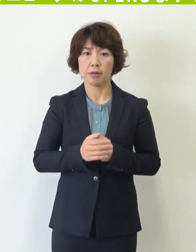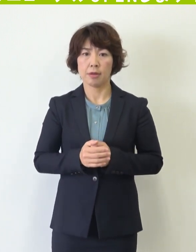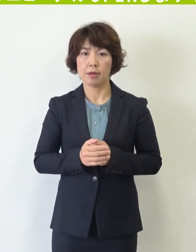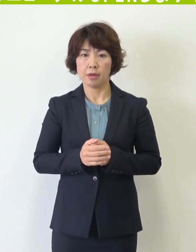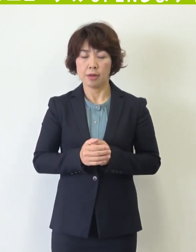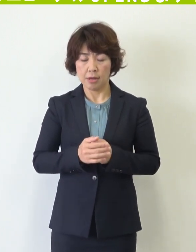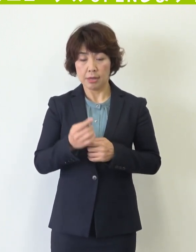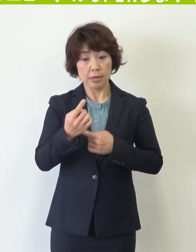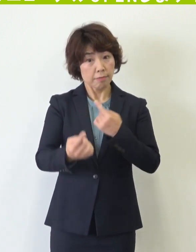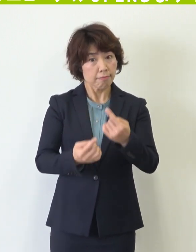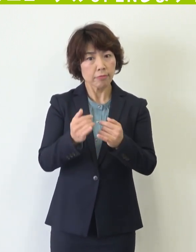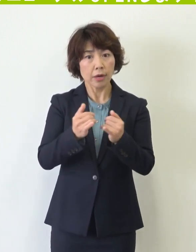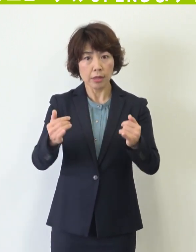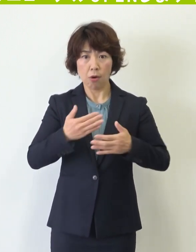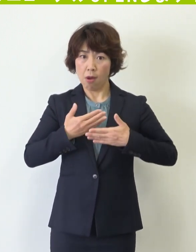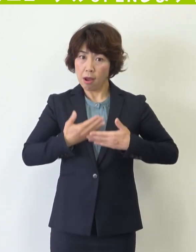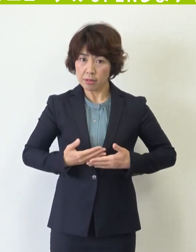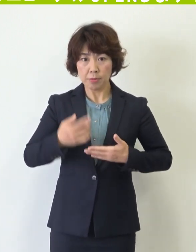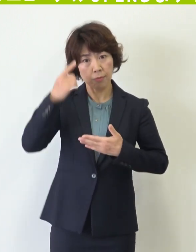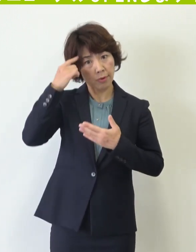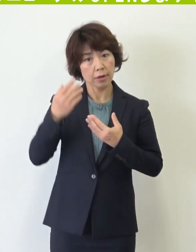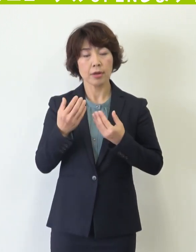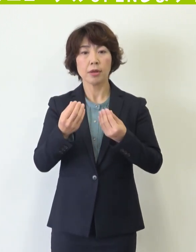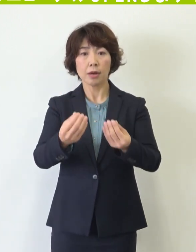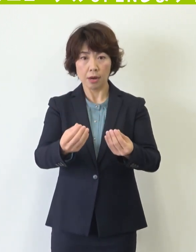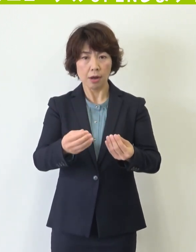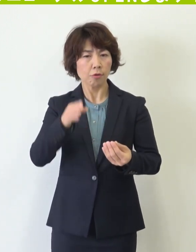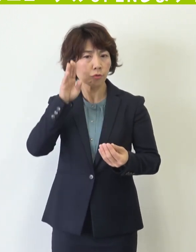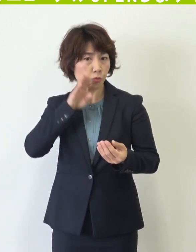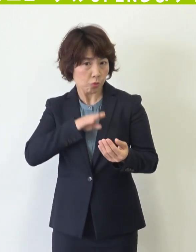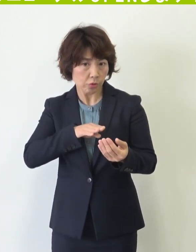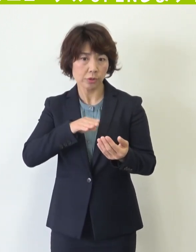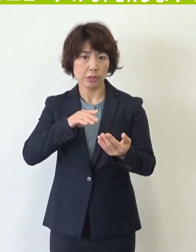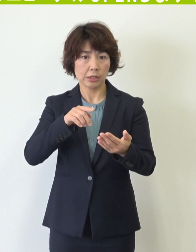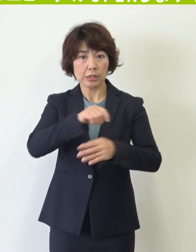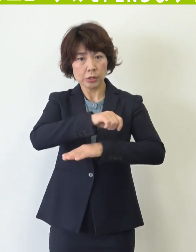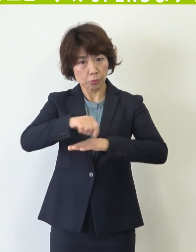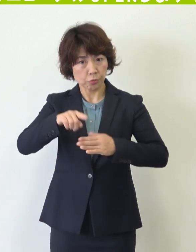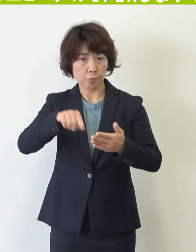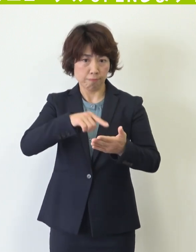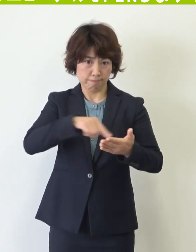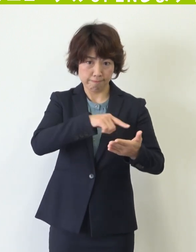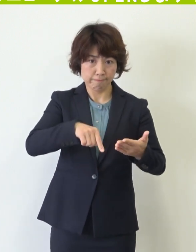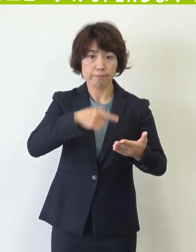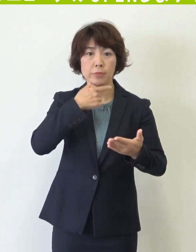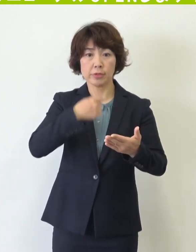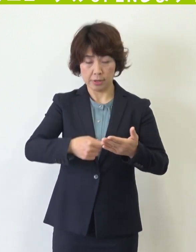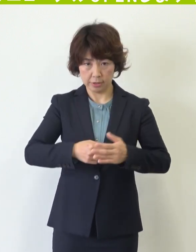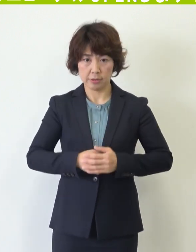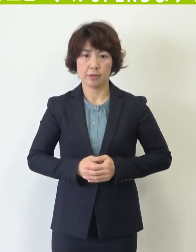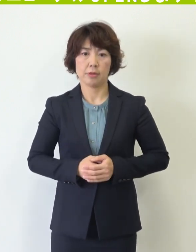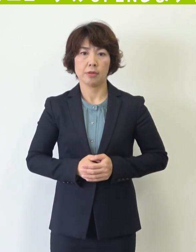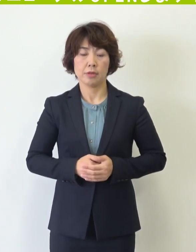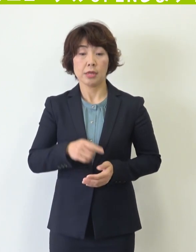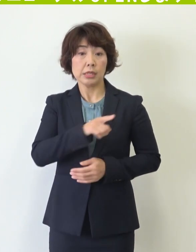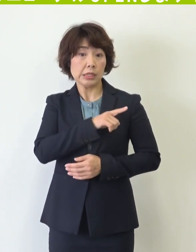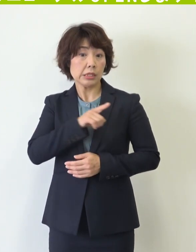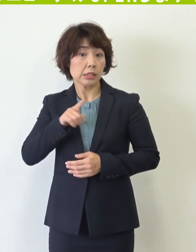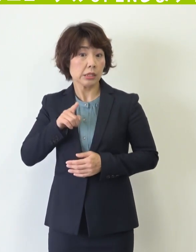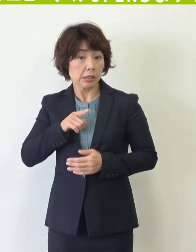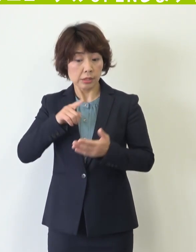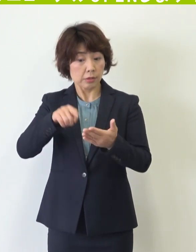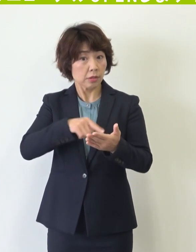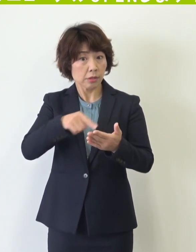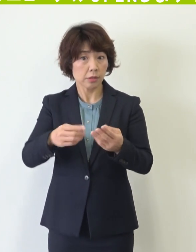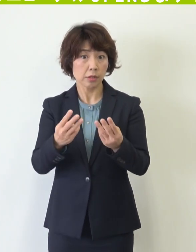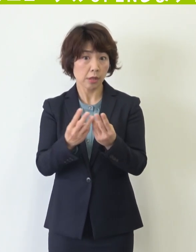雷鳥来週された方のまあ安全性も担保しながらスムーズに自分の趣向していきたいというふうに持っておりますあの1日